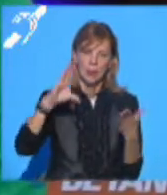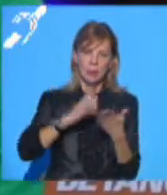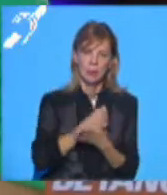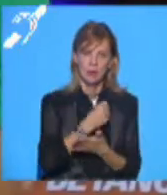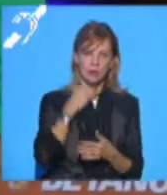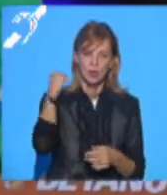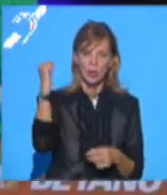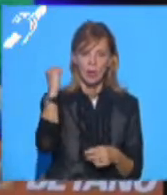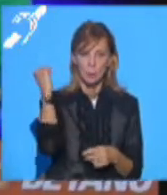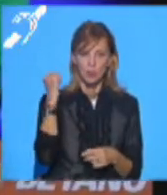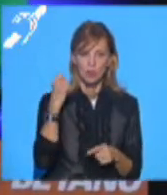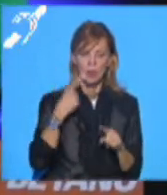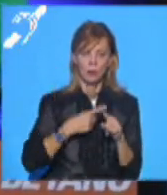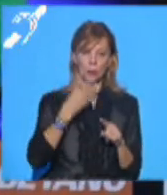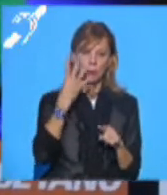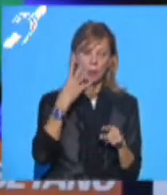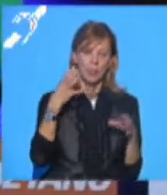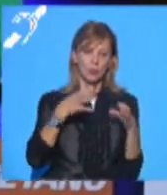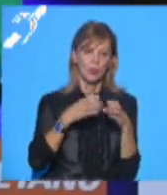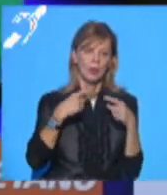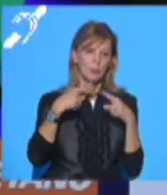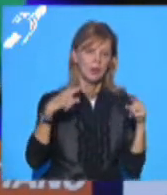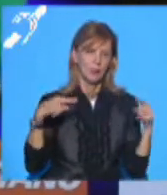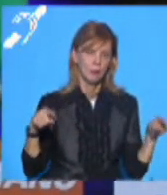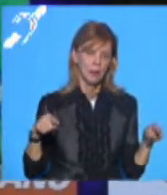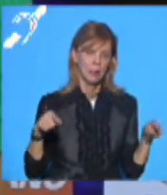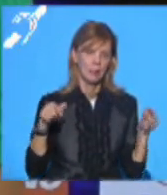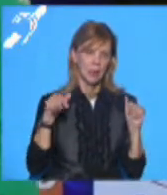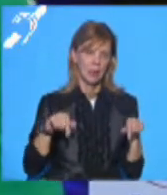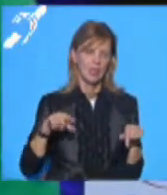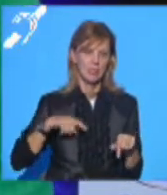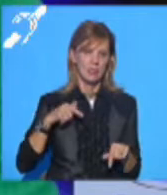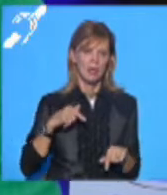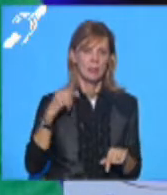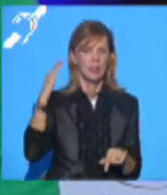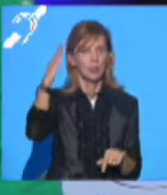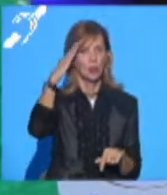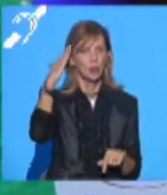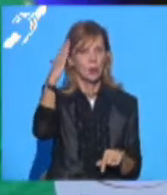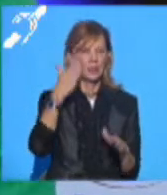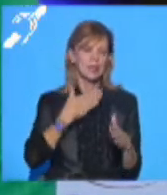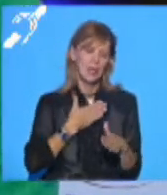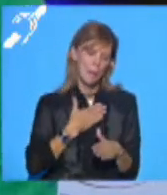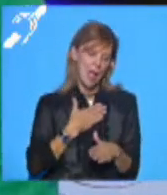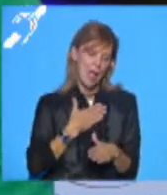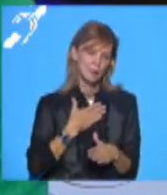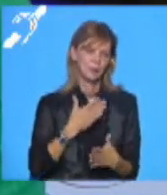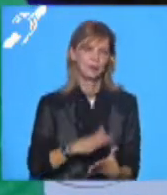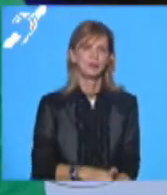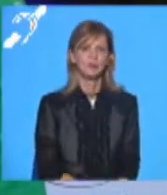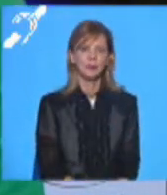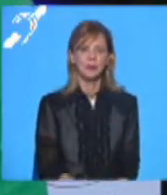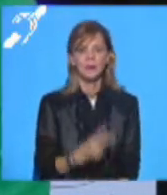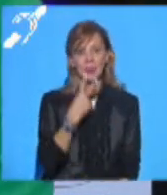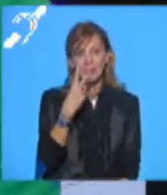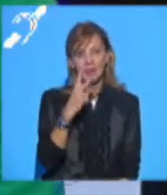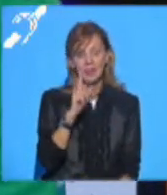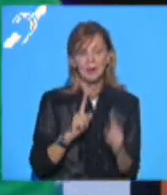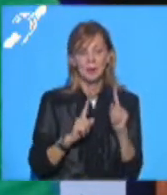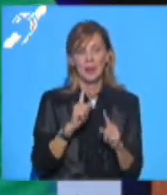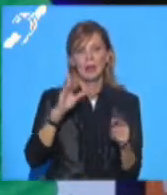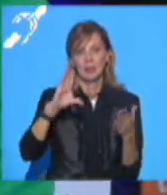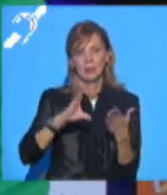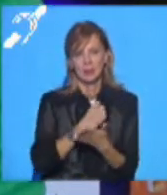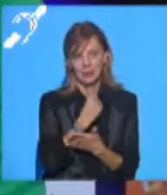echipe de patru echipe diferite. Asta este dorința mea, să vedem dacă